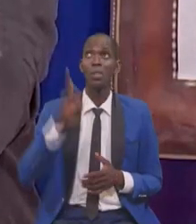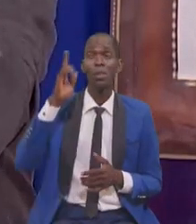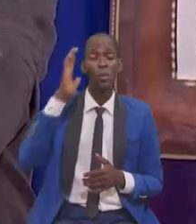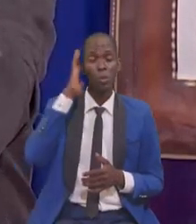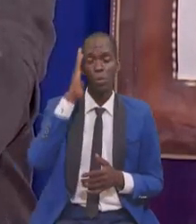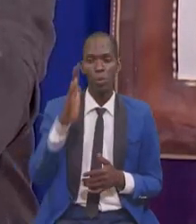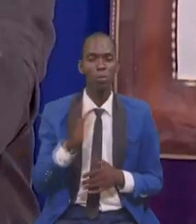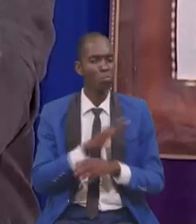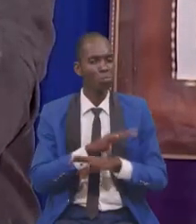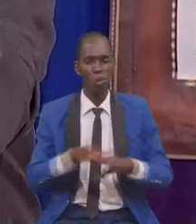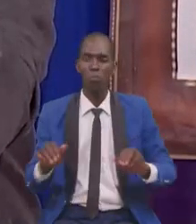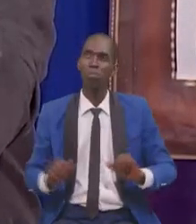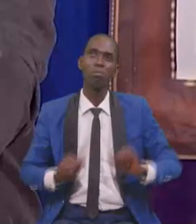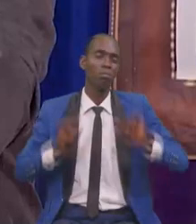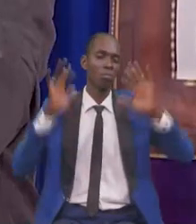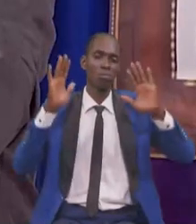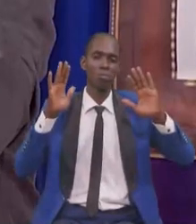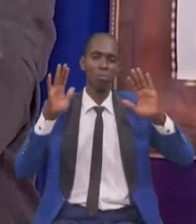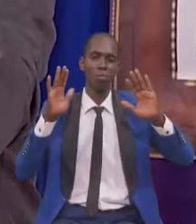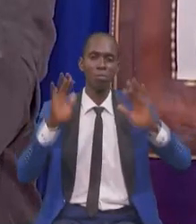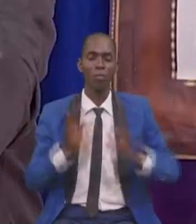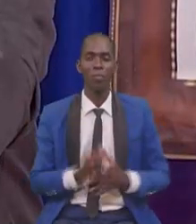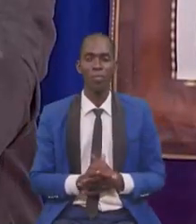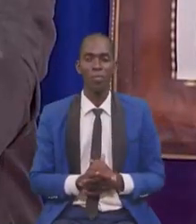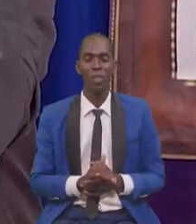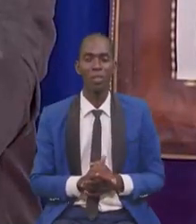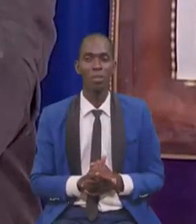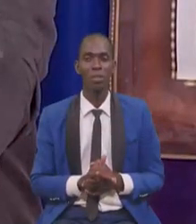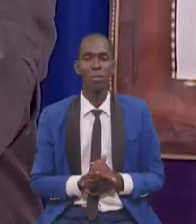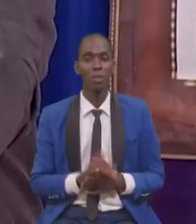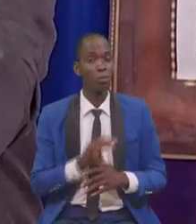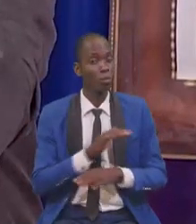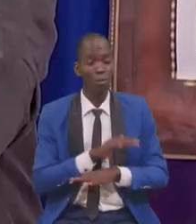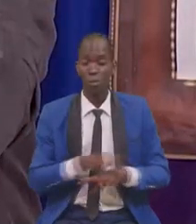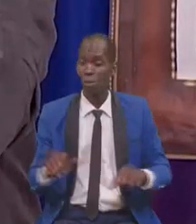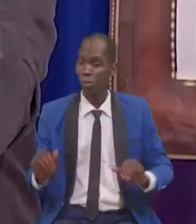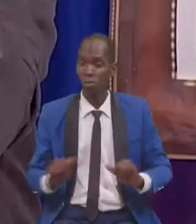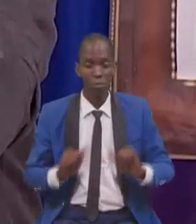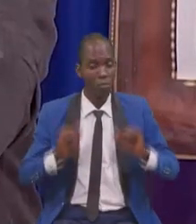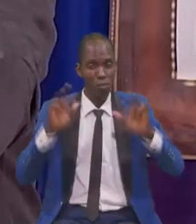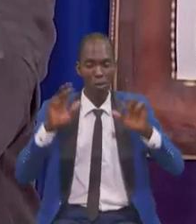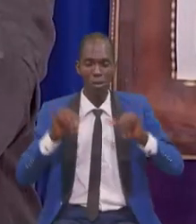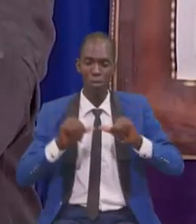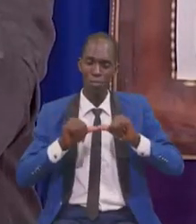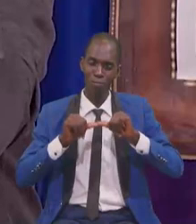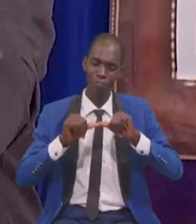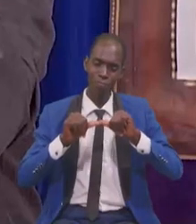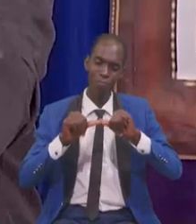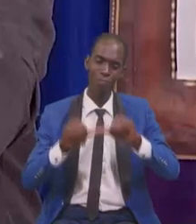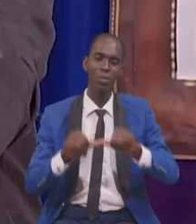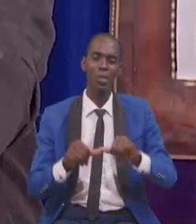Il va le faire. Faut pas céder, faut pas démissionner. Faut pas céder.